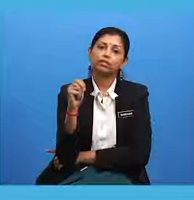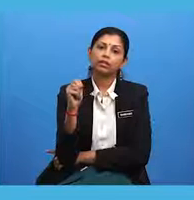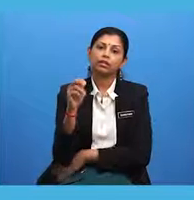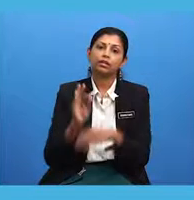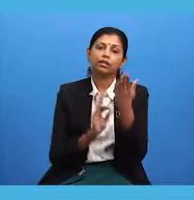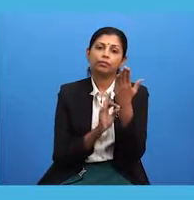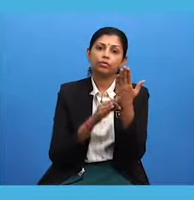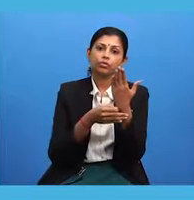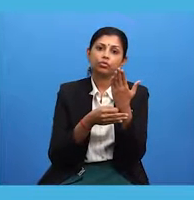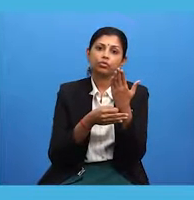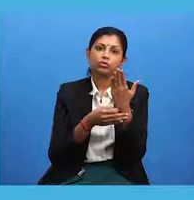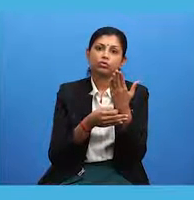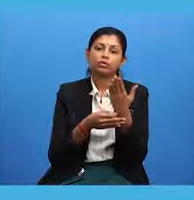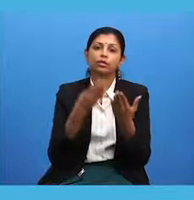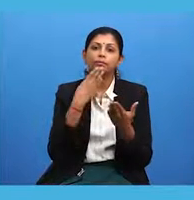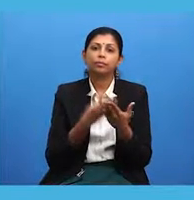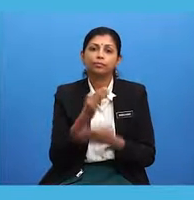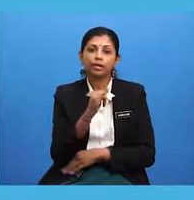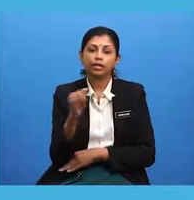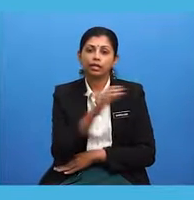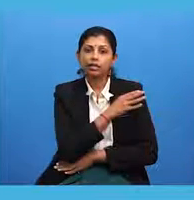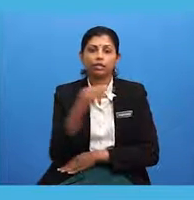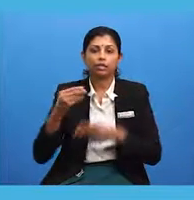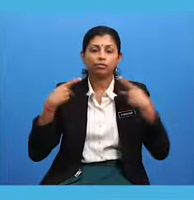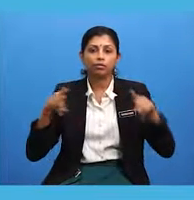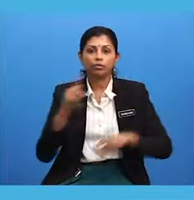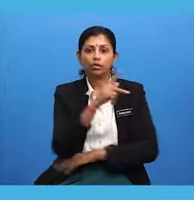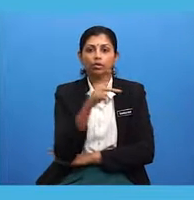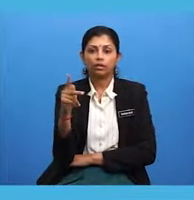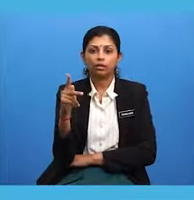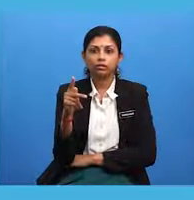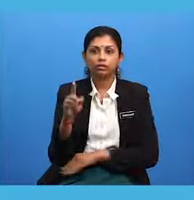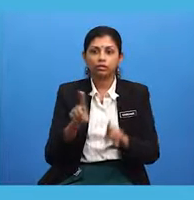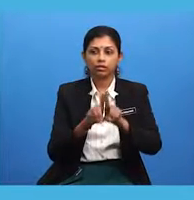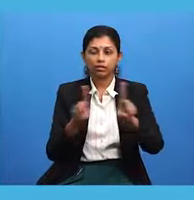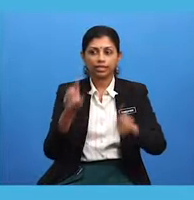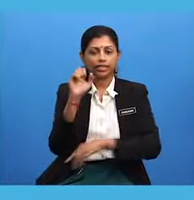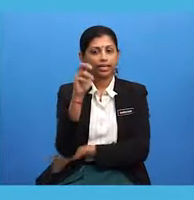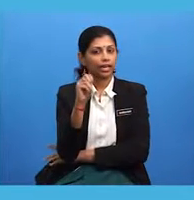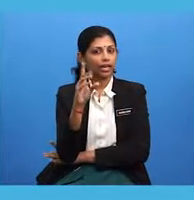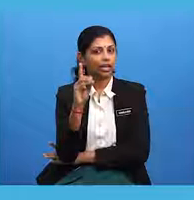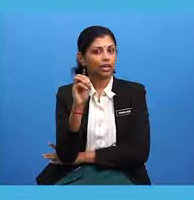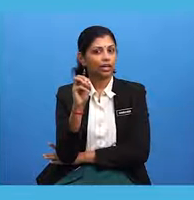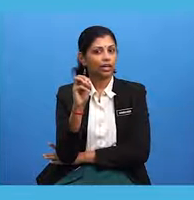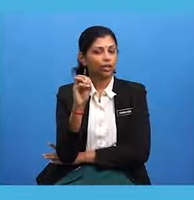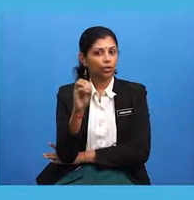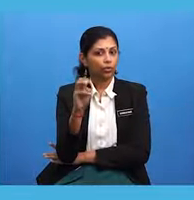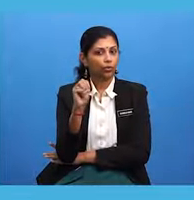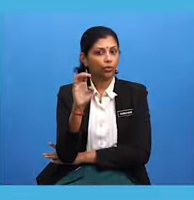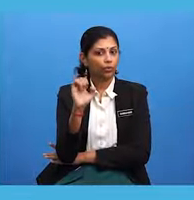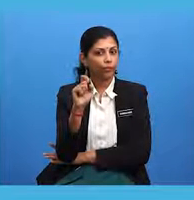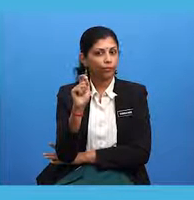berfungsi memperbaiki dan memulihkan dinding endometrium